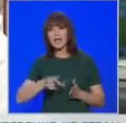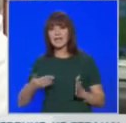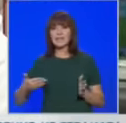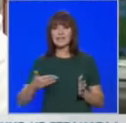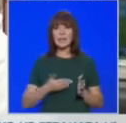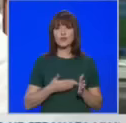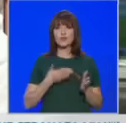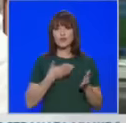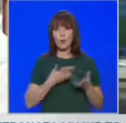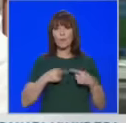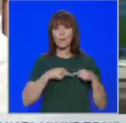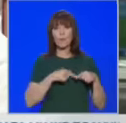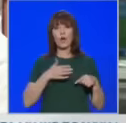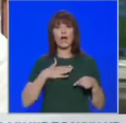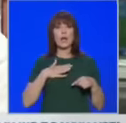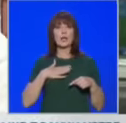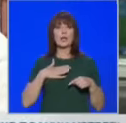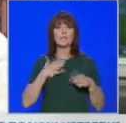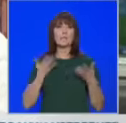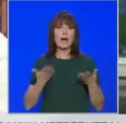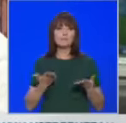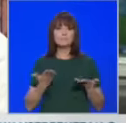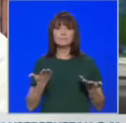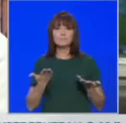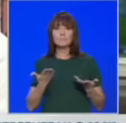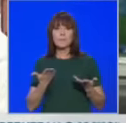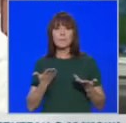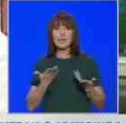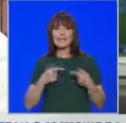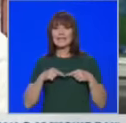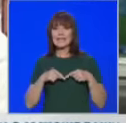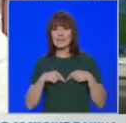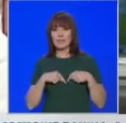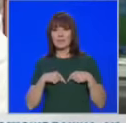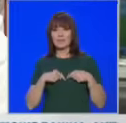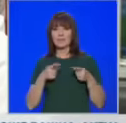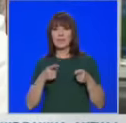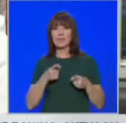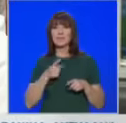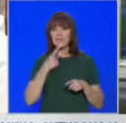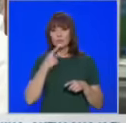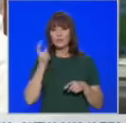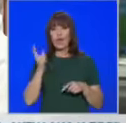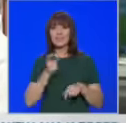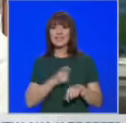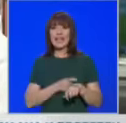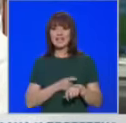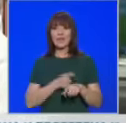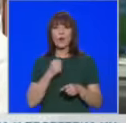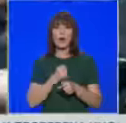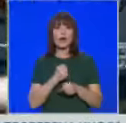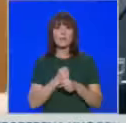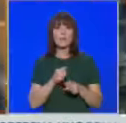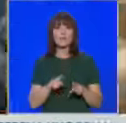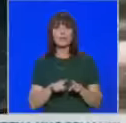досъдебни производства. И по този начин всички прокурори, според мен, в съдебния район на Стара Загора, в момента работят под